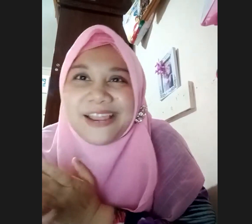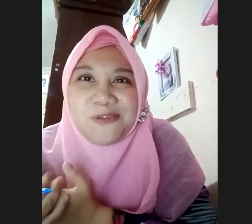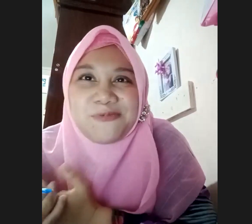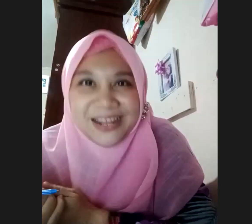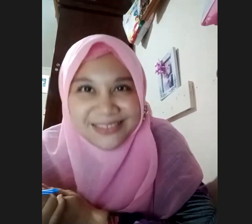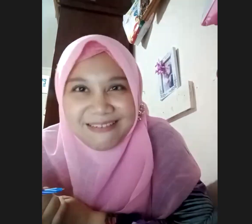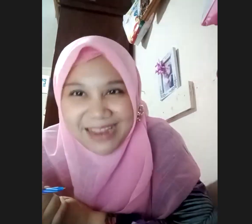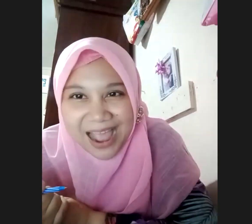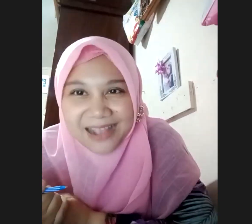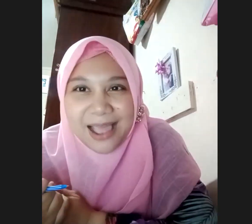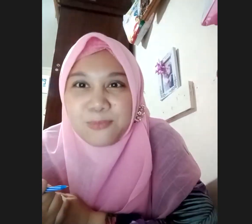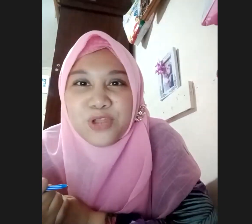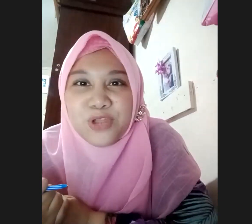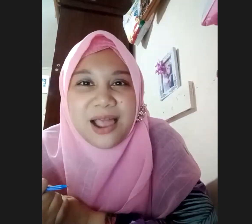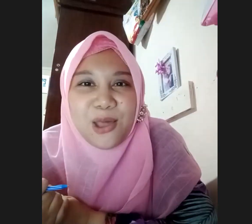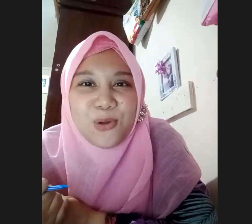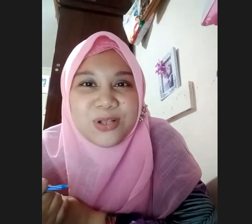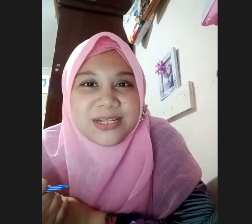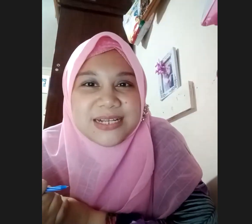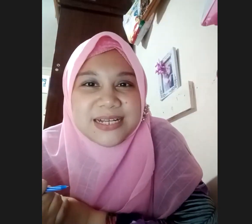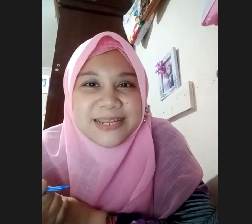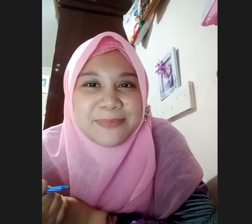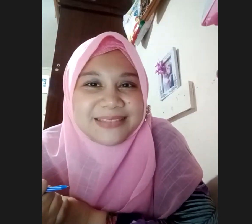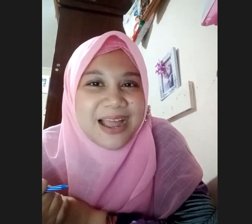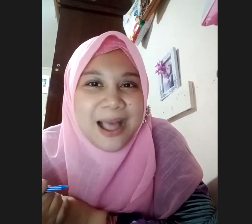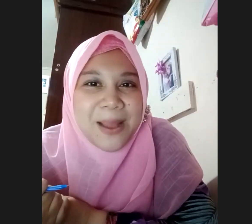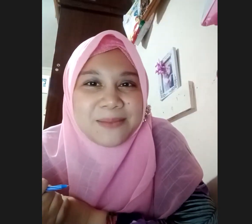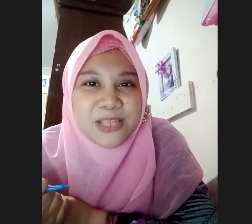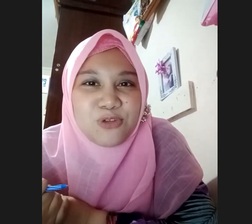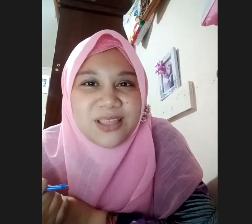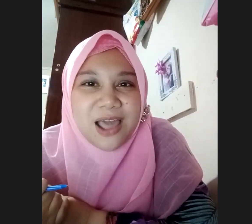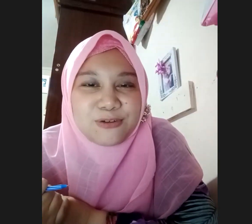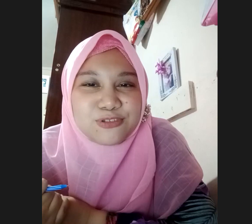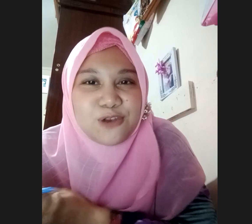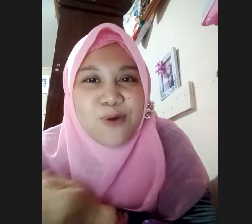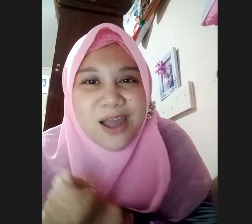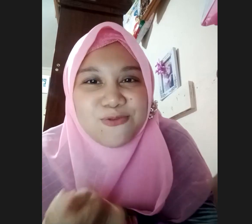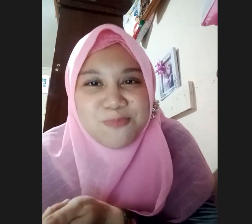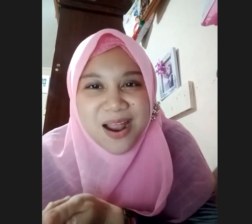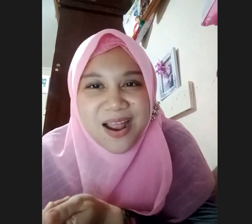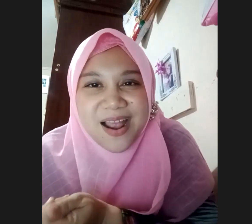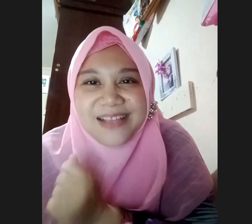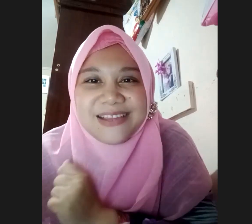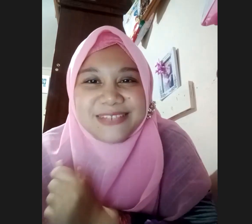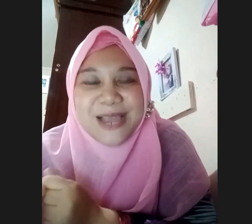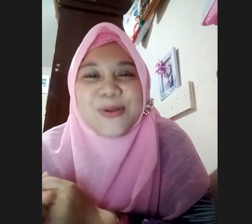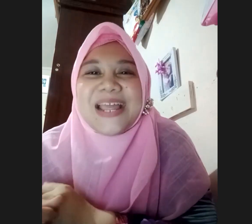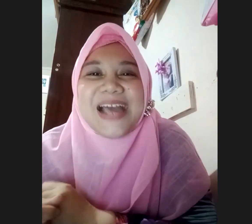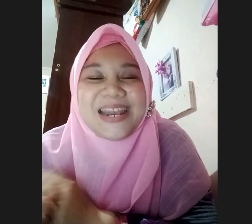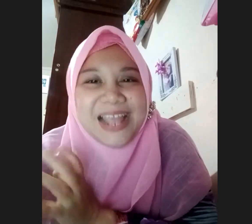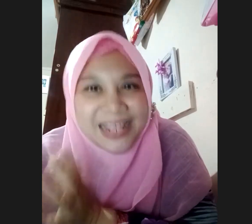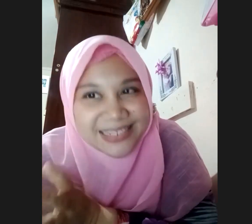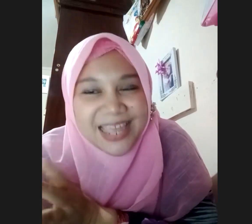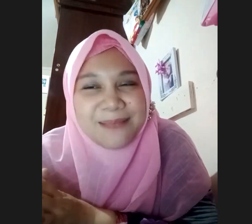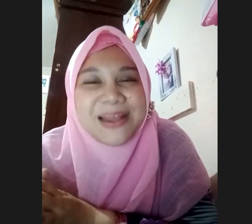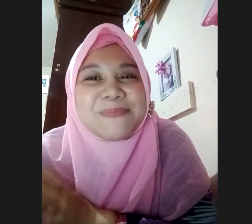telemedicine, telekonferensi ya Dok ya, yang mungkin kalau di masa nggak pandemi itu kita harus keluar rumah jauh-jauh. Nah,